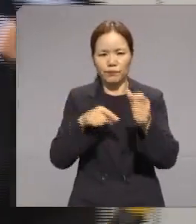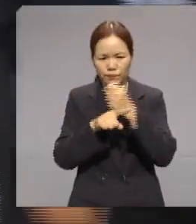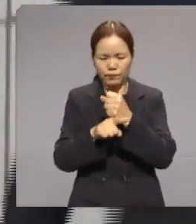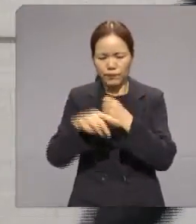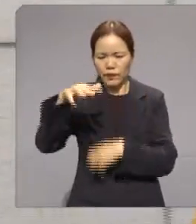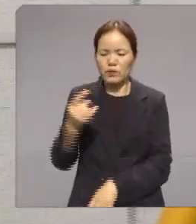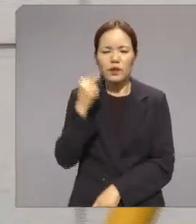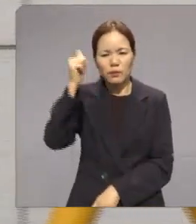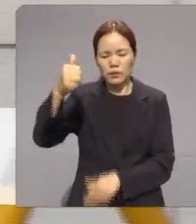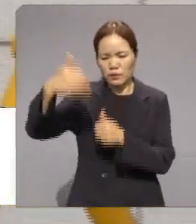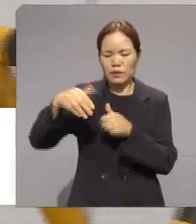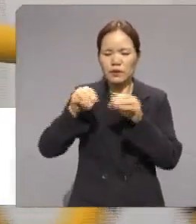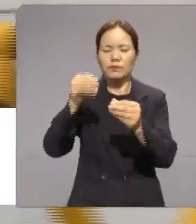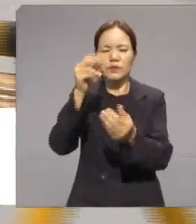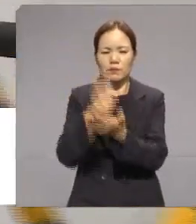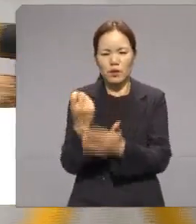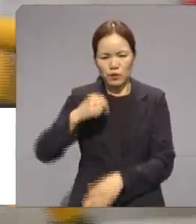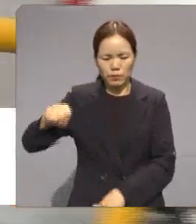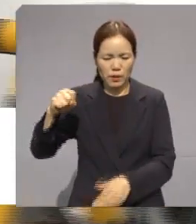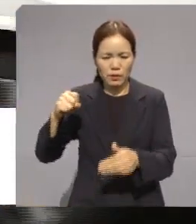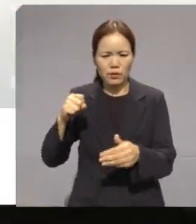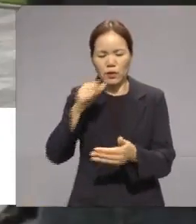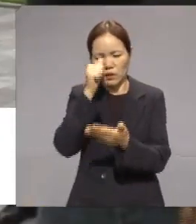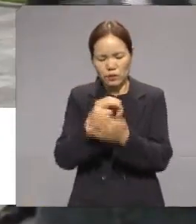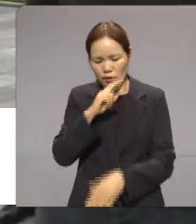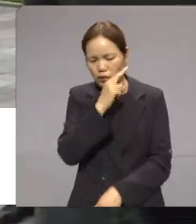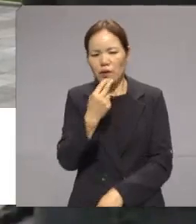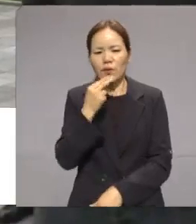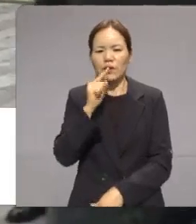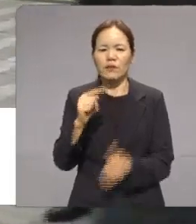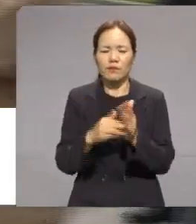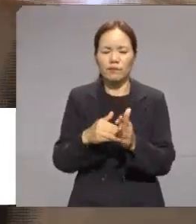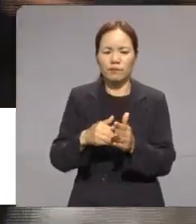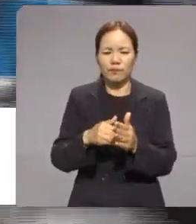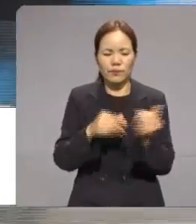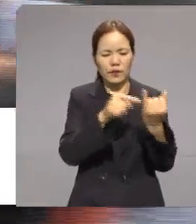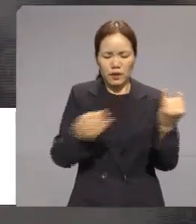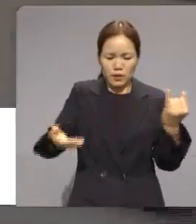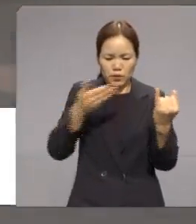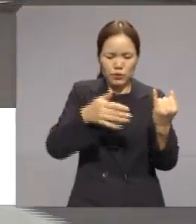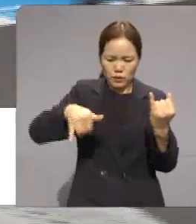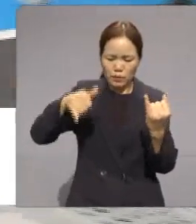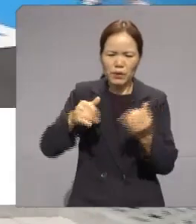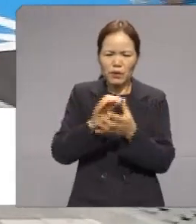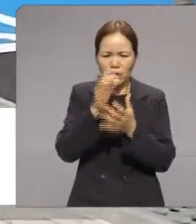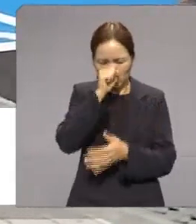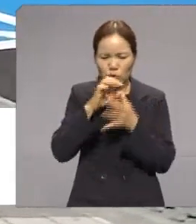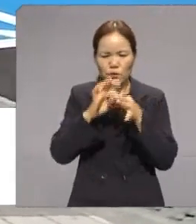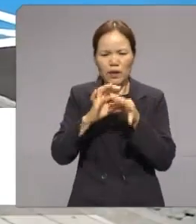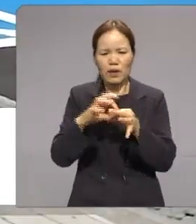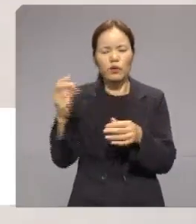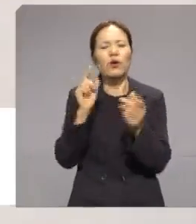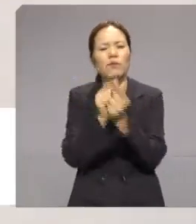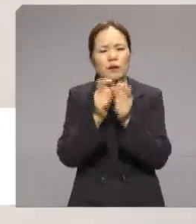최재형 목사의 청탁금지법 위반도 혐의가 없다고 결론냈습니다. 김 여사에게 선물한 물품은 우호적 관계 유지나 접견 기회를